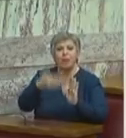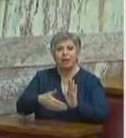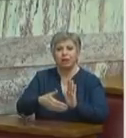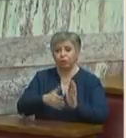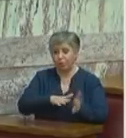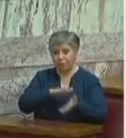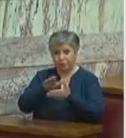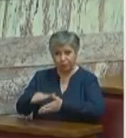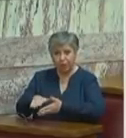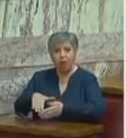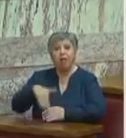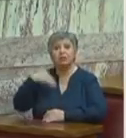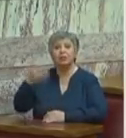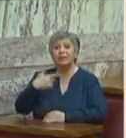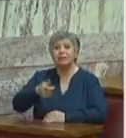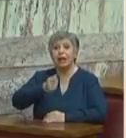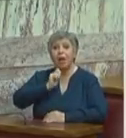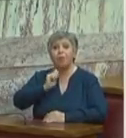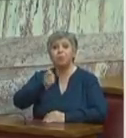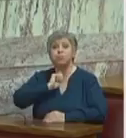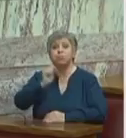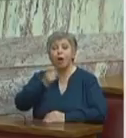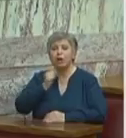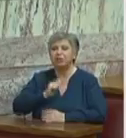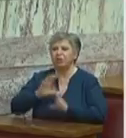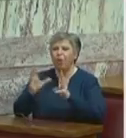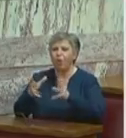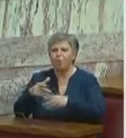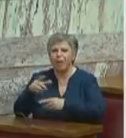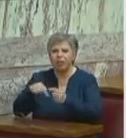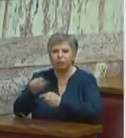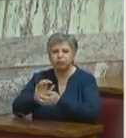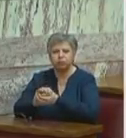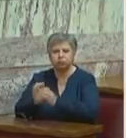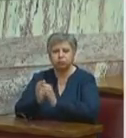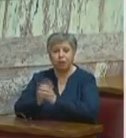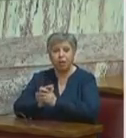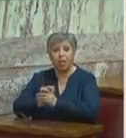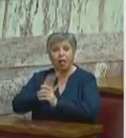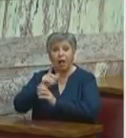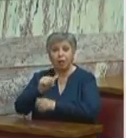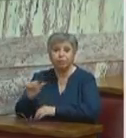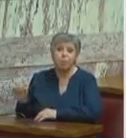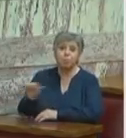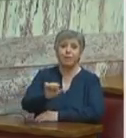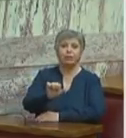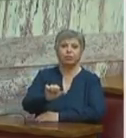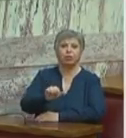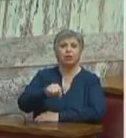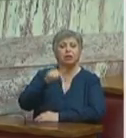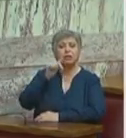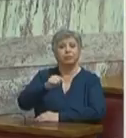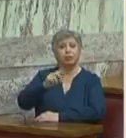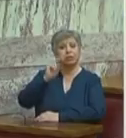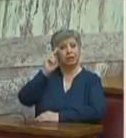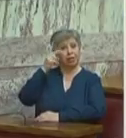κατ' επιταγή πολιτική, κομματική, μικροκομματική σκεύωρων να πει ότι αλλάζω γνώμη και γίνομαι